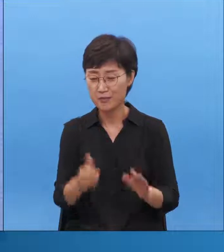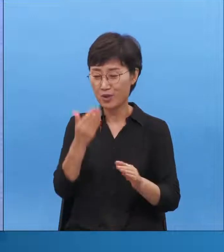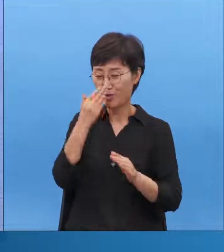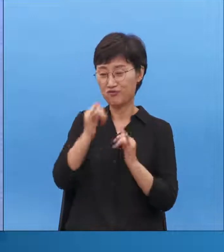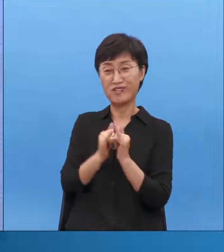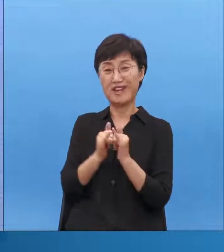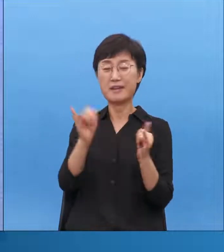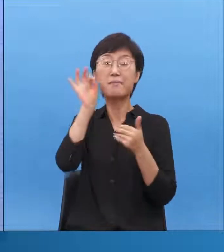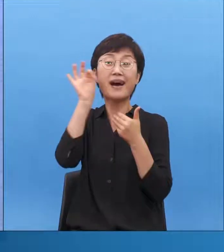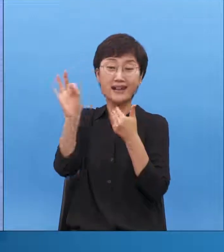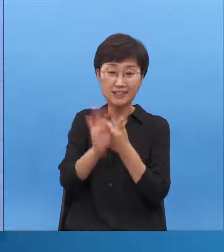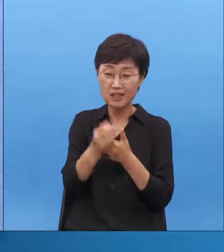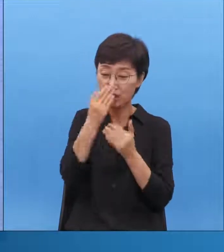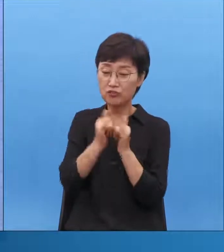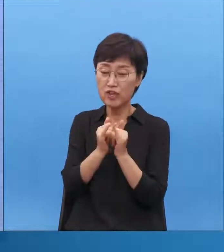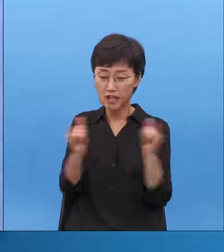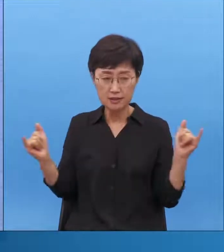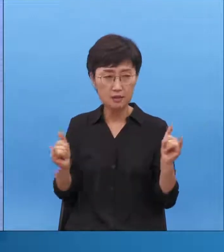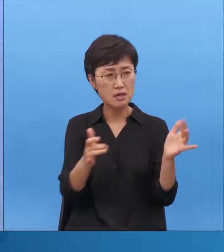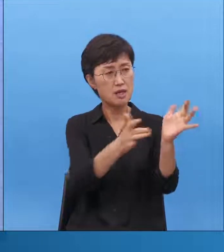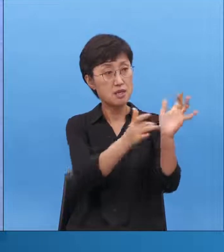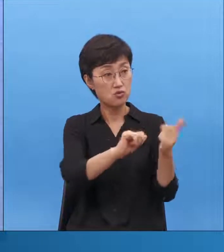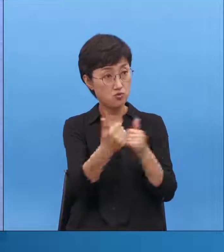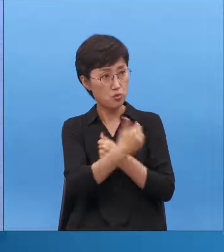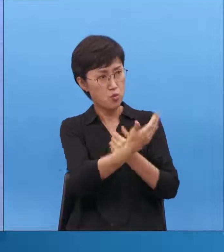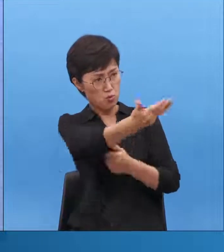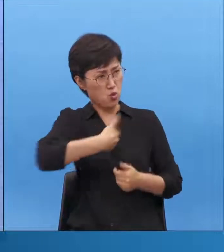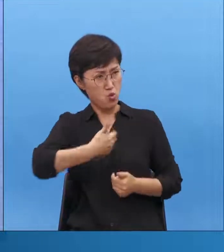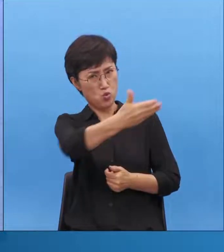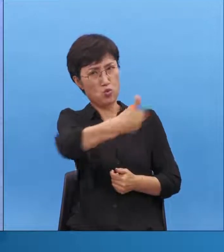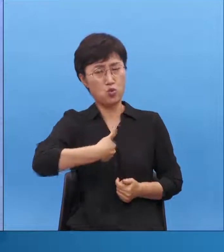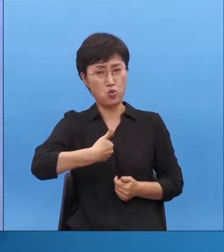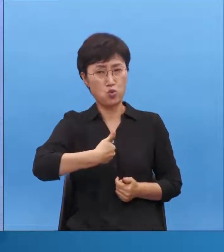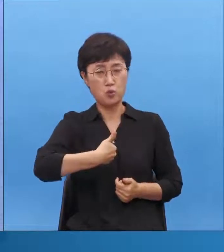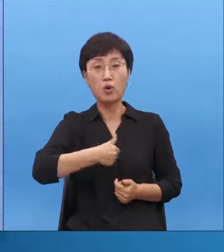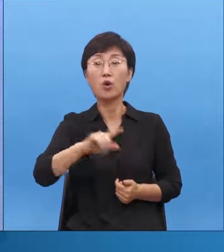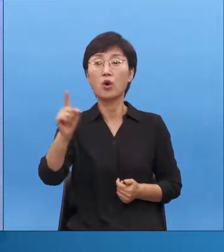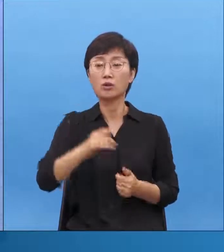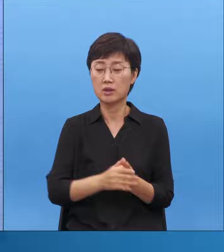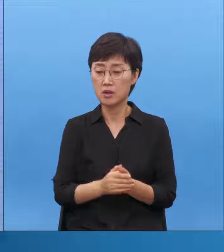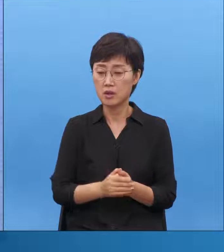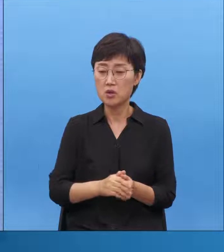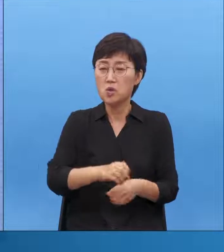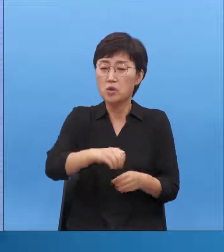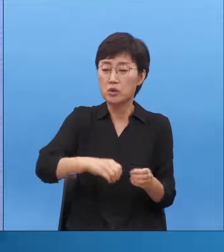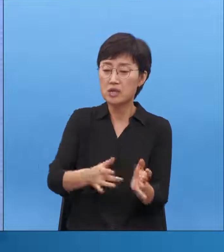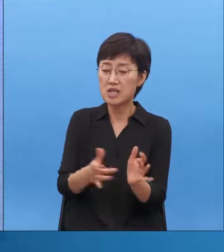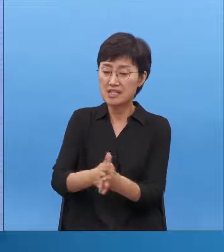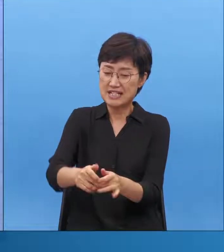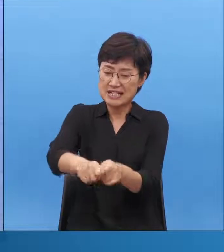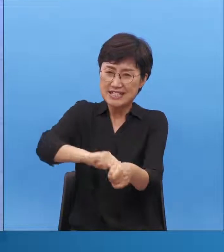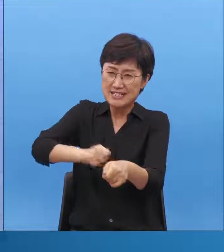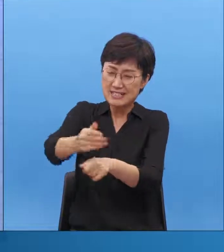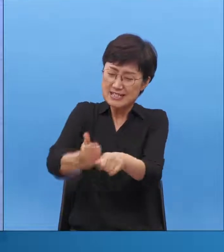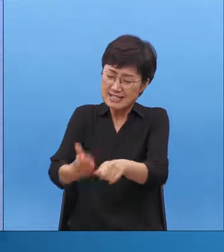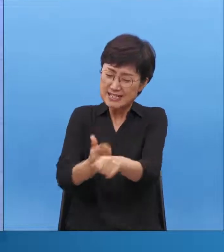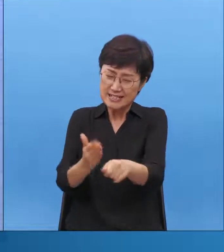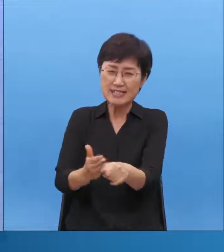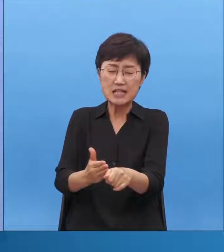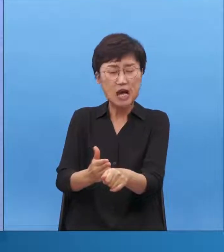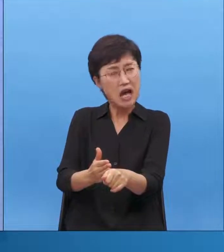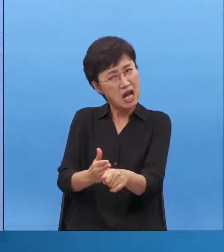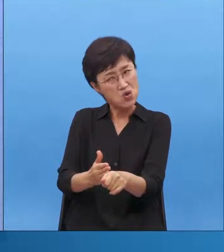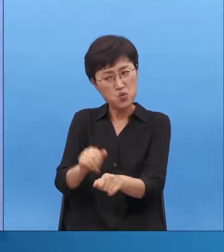어떻게 하겠죠? And let's say that the Jews asked for the corpse. What do you think would happen? 완전 죄인들 가는 대로 보낼 거 아니에요? I'm sure they will send him off to all the people